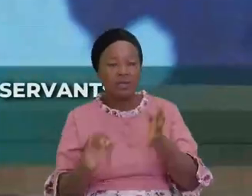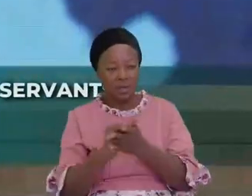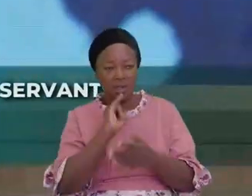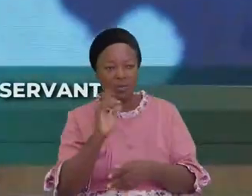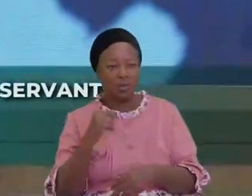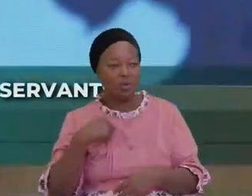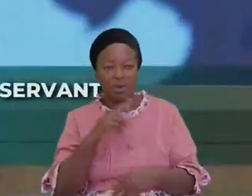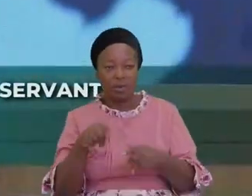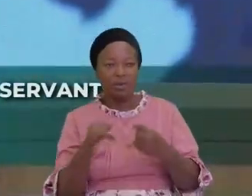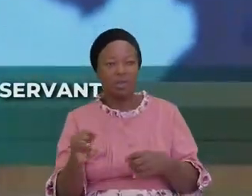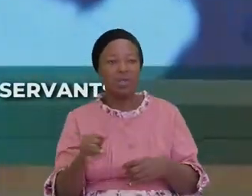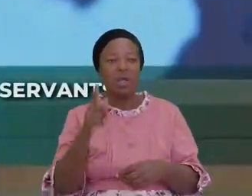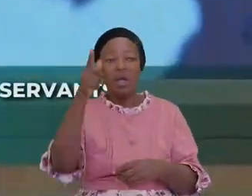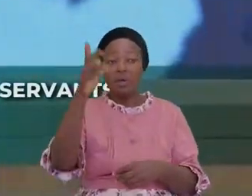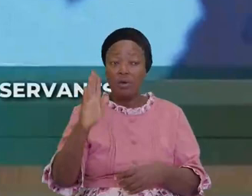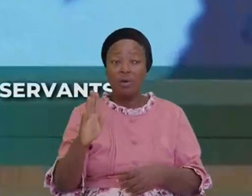Verset 4, c'est là où nous allons.